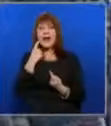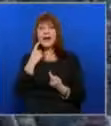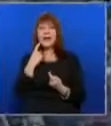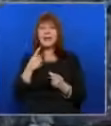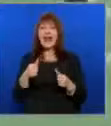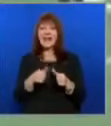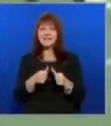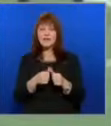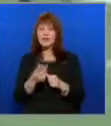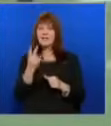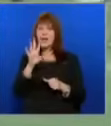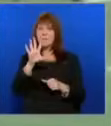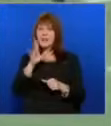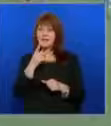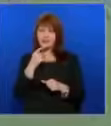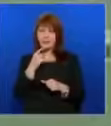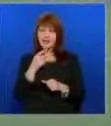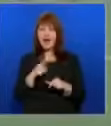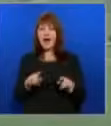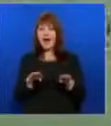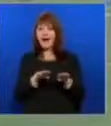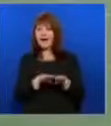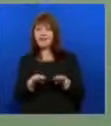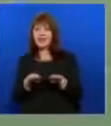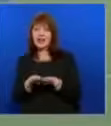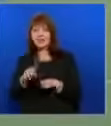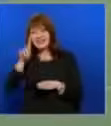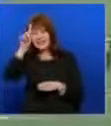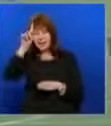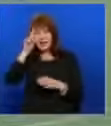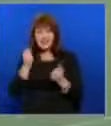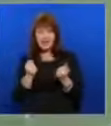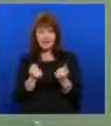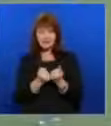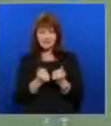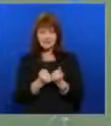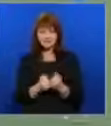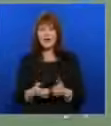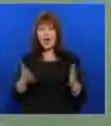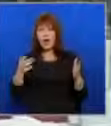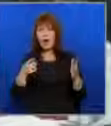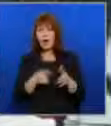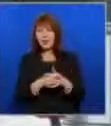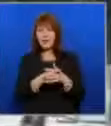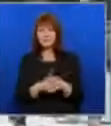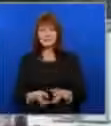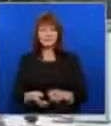през 2005-та. ЦСКА играе като равен с равен с немския тим. Центриране! Гол!